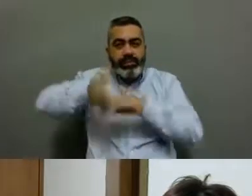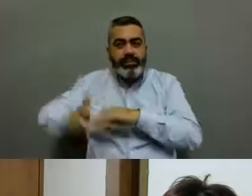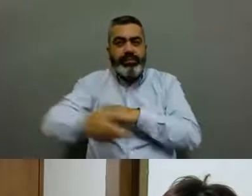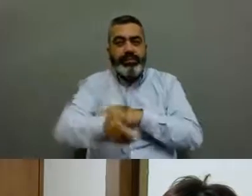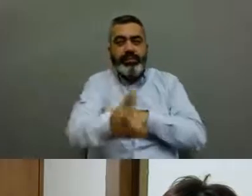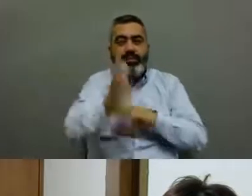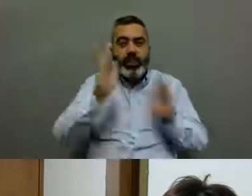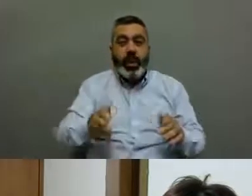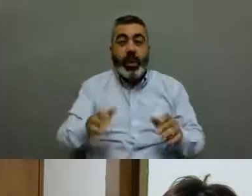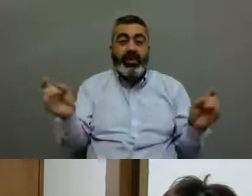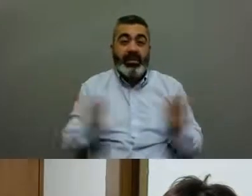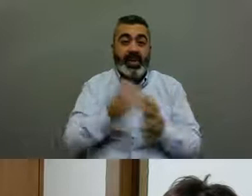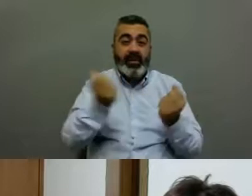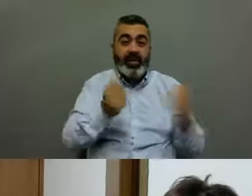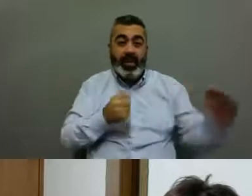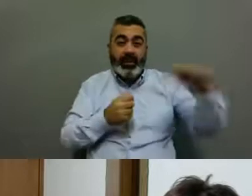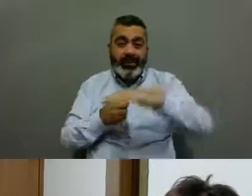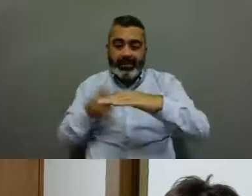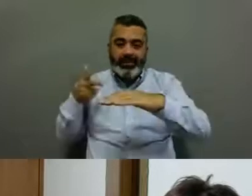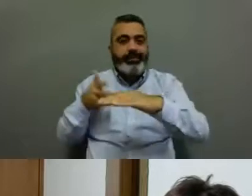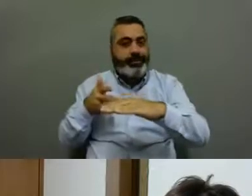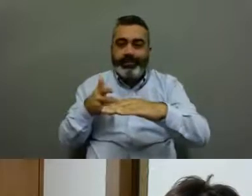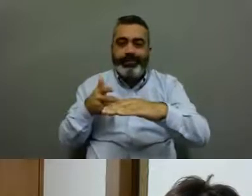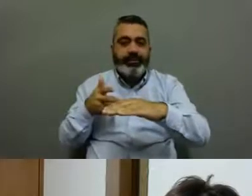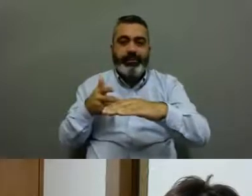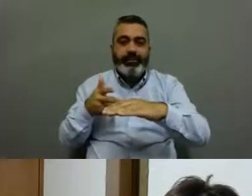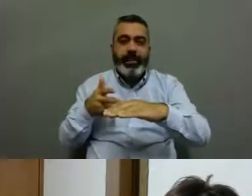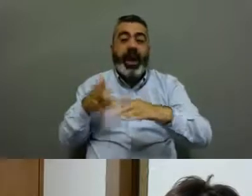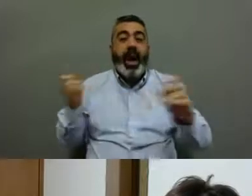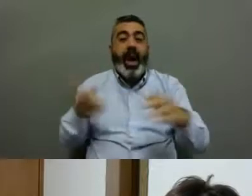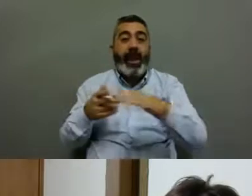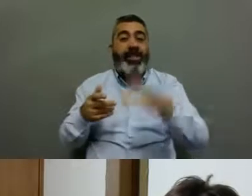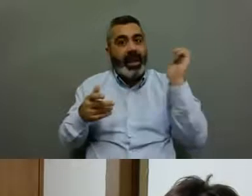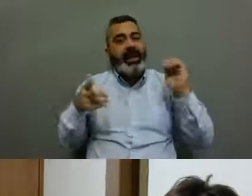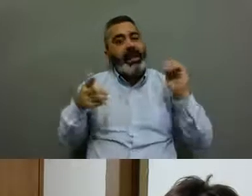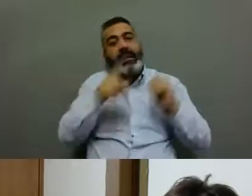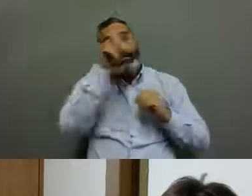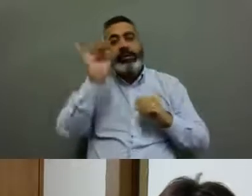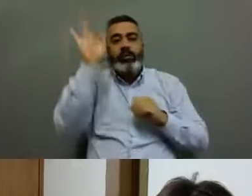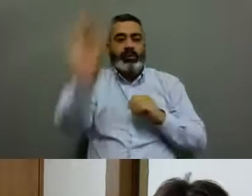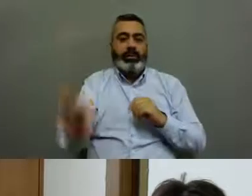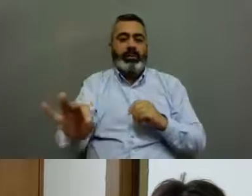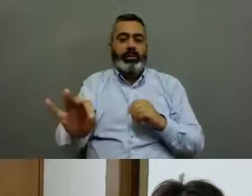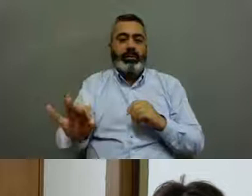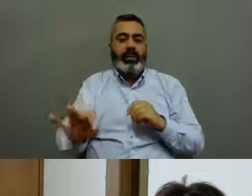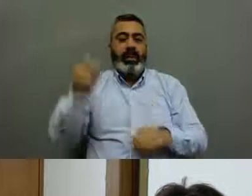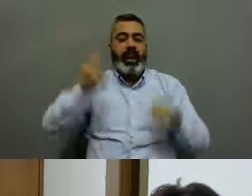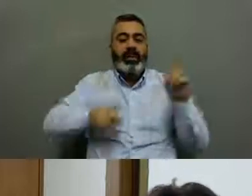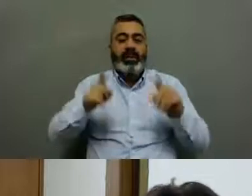τυχεροί και δεν έχει παρκάρει κάποιο αμάξι, τότε μπορούμε να φτάσουμε στον προορισμό μας. Θα ακούσουμε πολλές φορές να μας